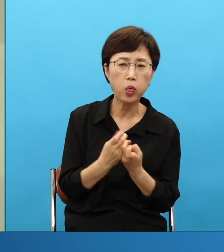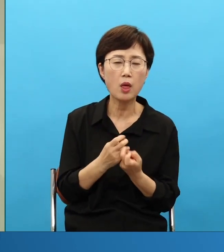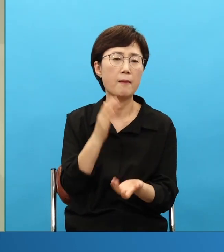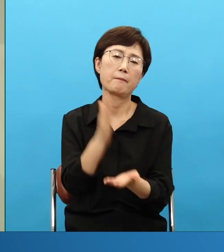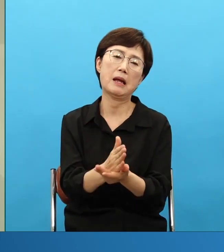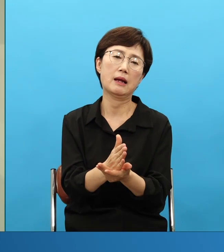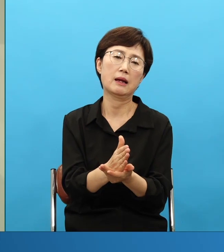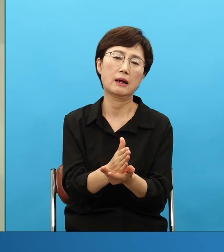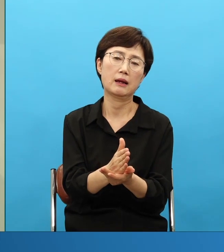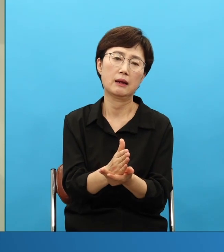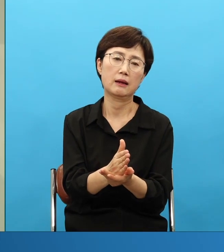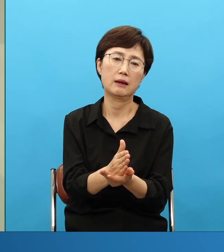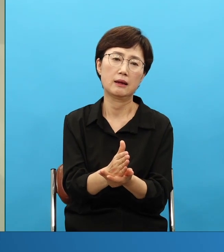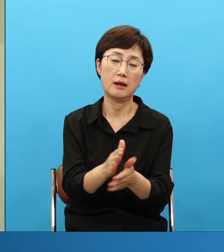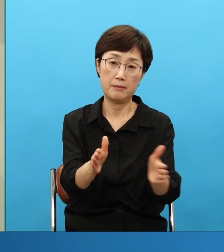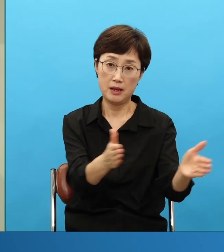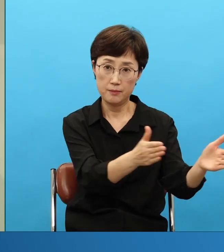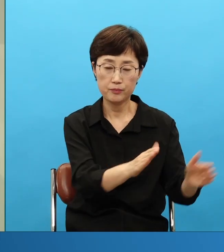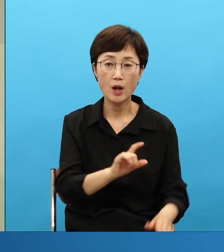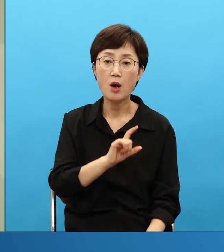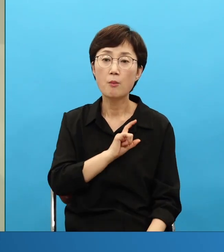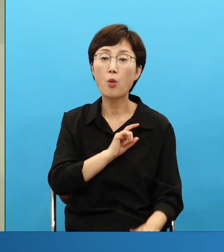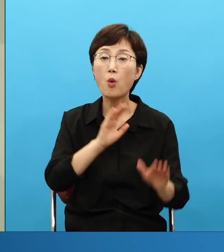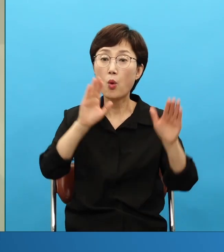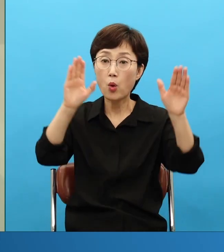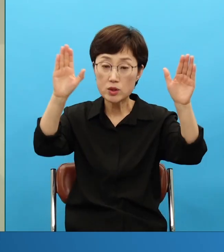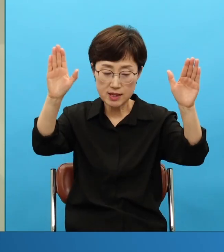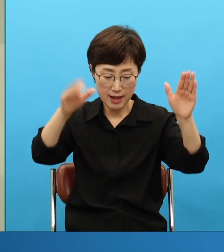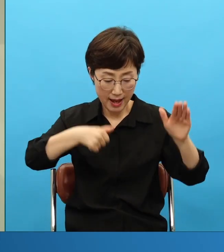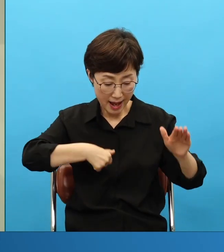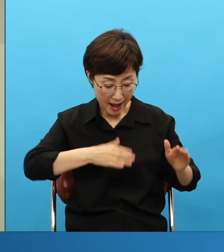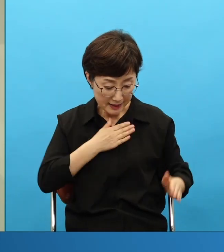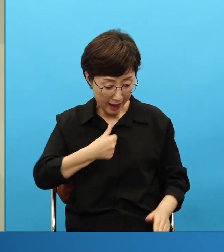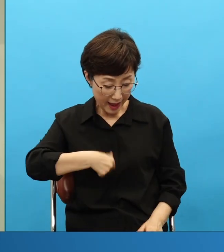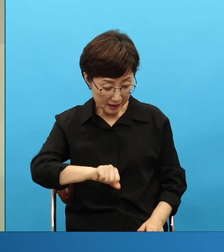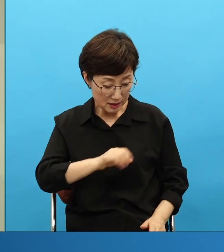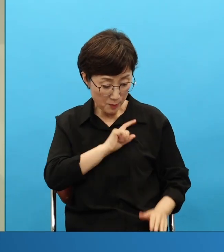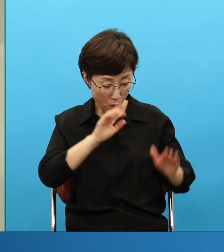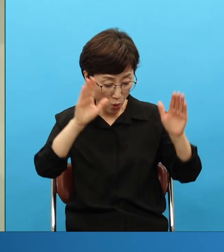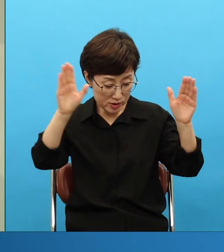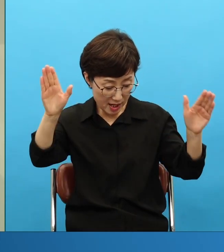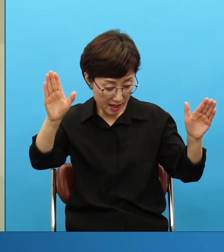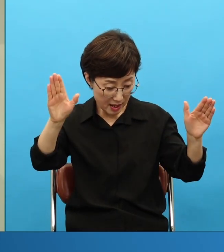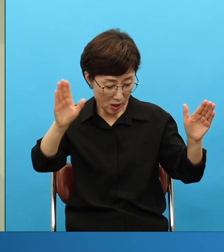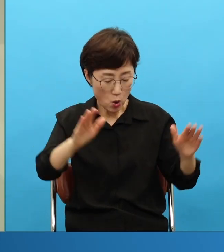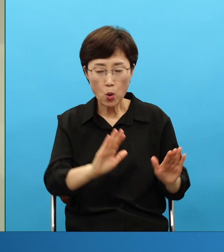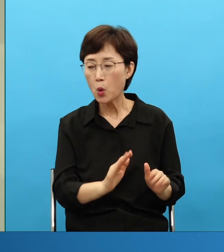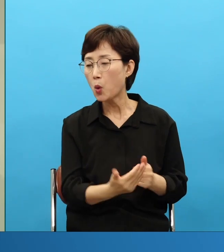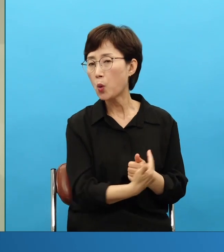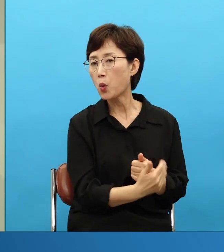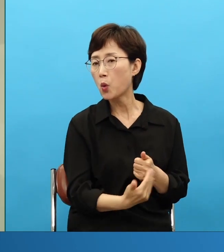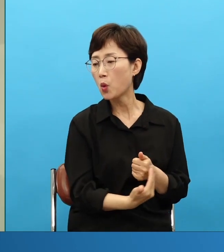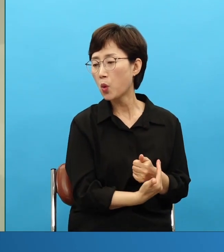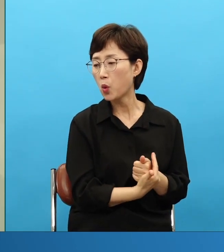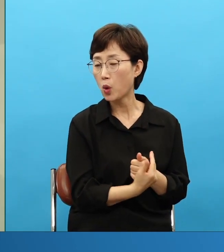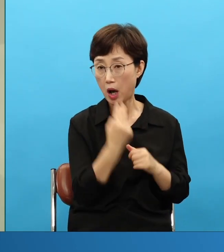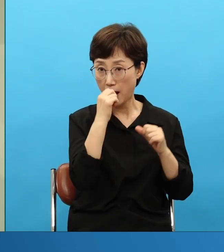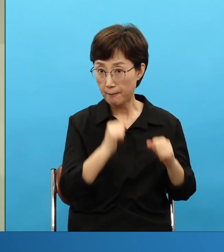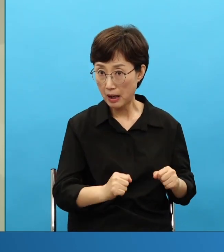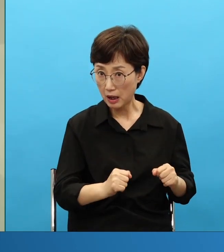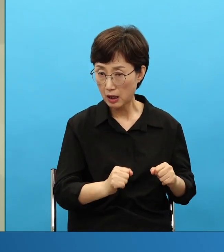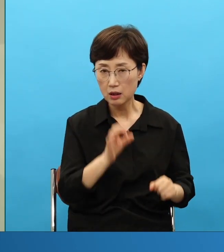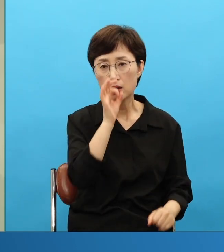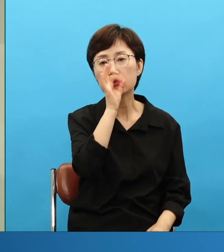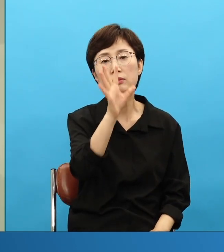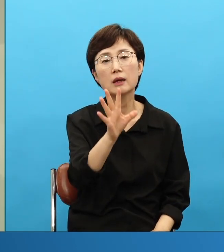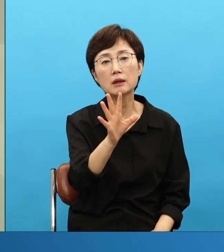success. 모세를 왕궁으로 보내지 아니하면 절대 애굽을 살릴 수가 없어요. That if you do not send Moses to the palace, you cannot